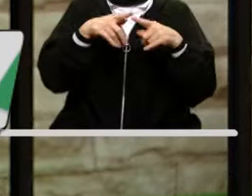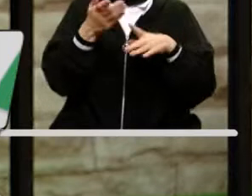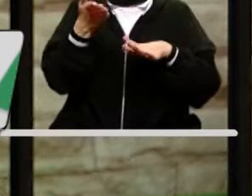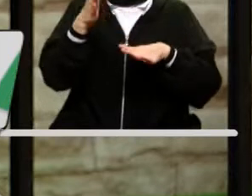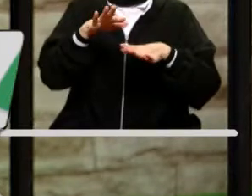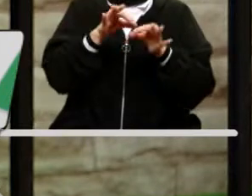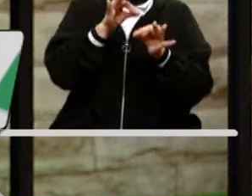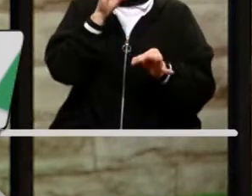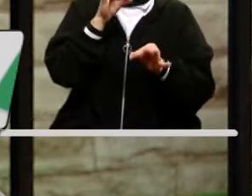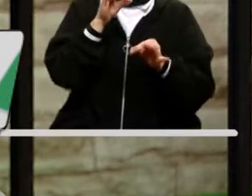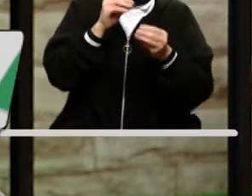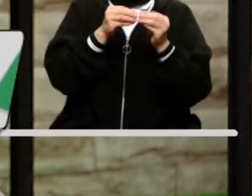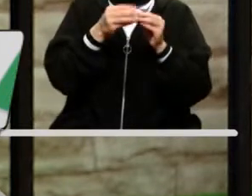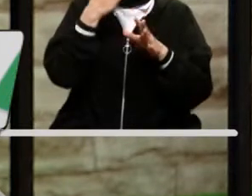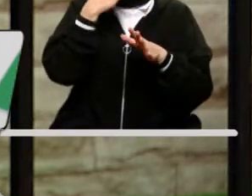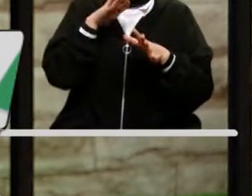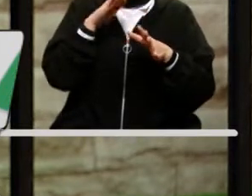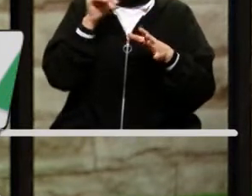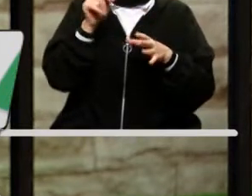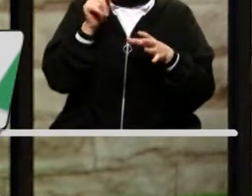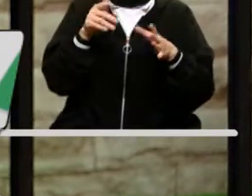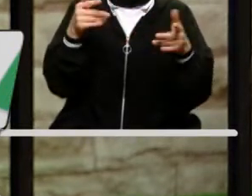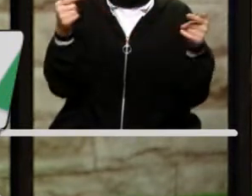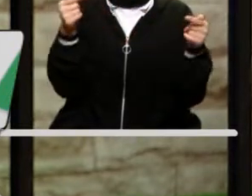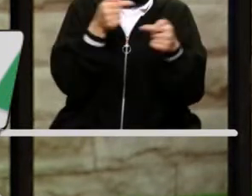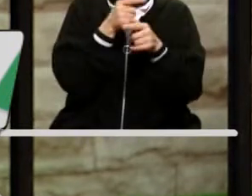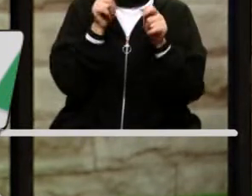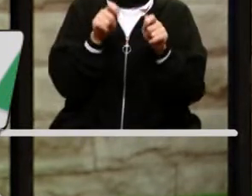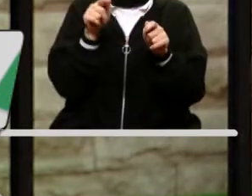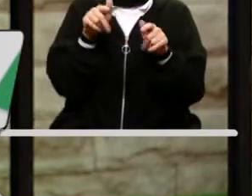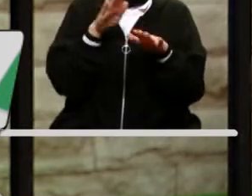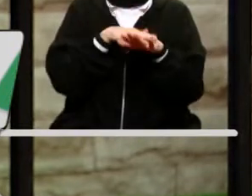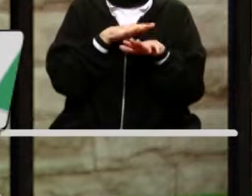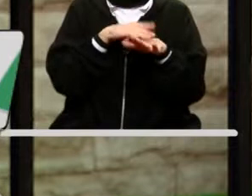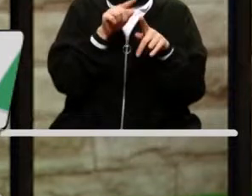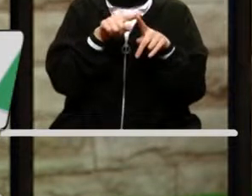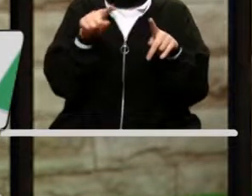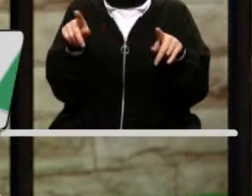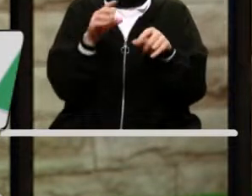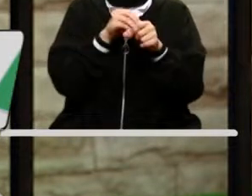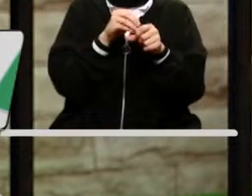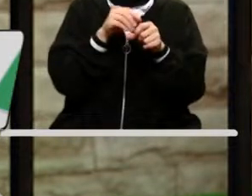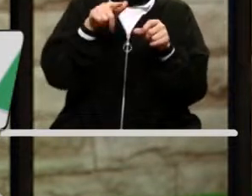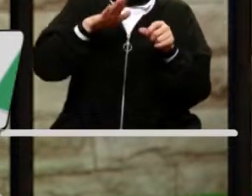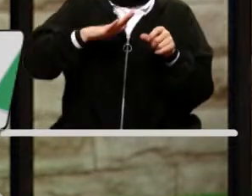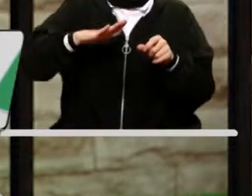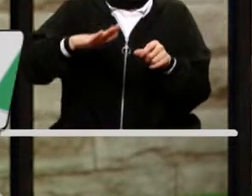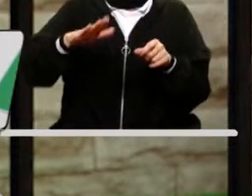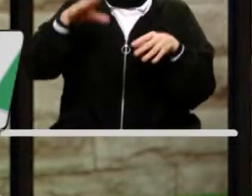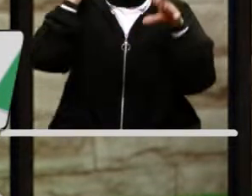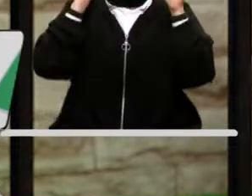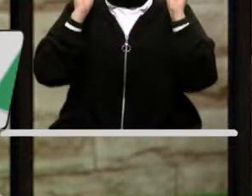yani o örgüt el alem denilen. Bunun genelde hep tam tersini yaparız ya Fatih Hocam. Yani bunu yaptığımız süre içerisinde çocuktan yani çocuk o